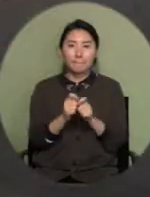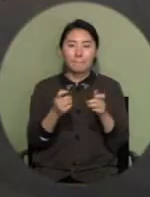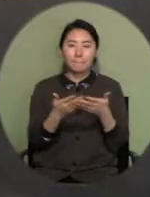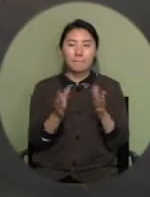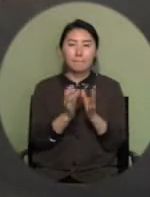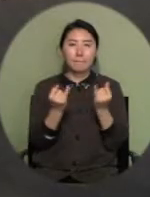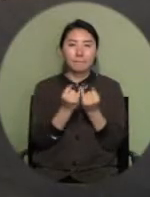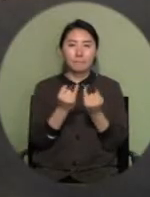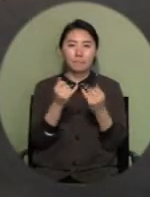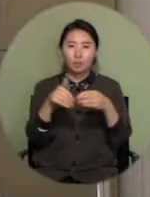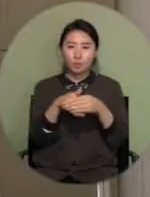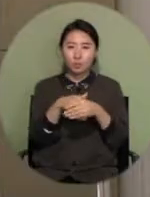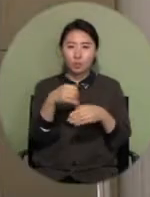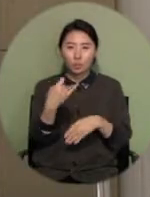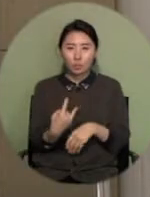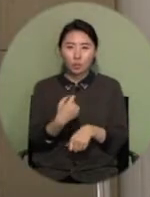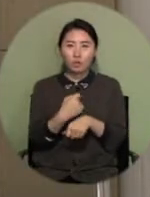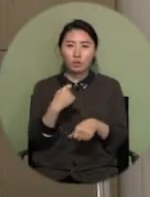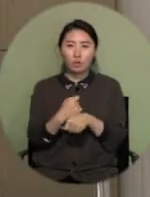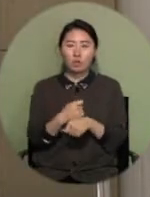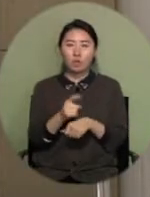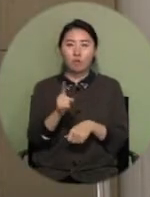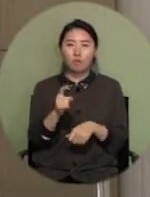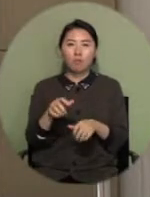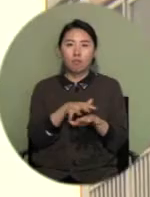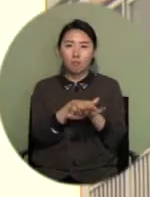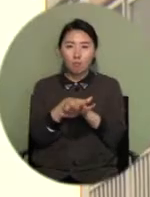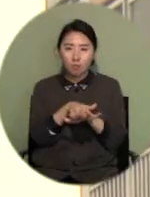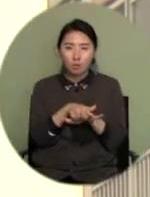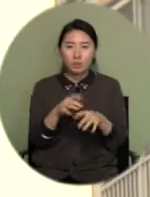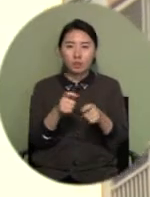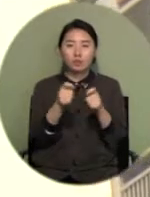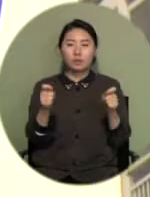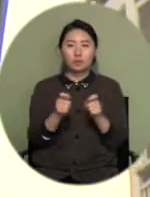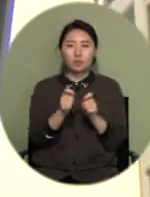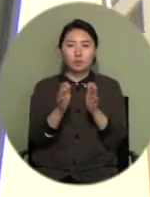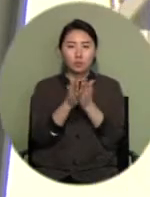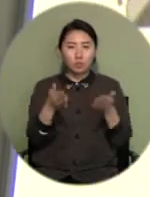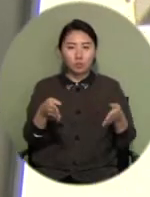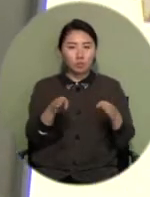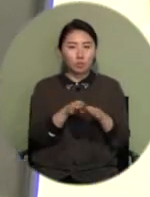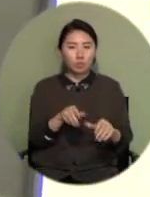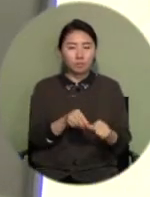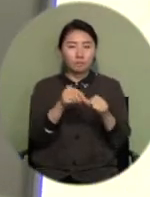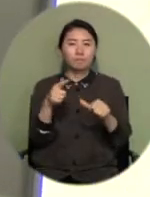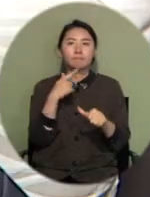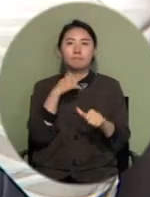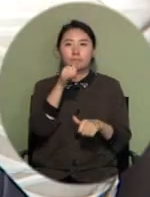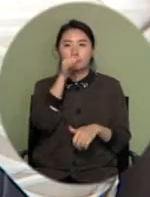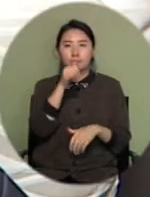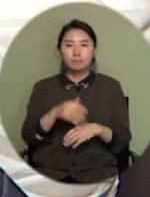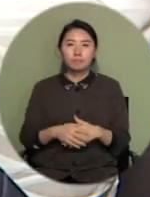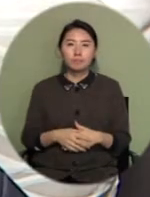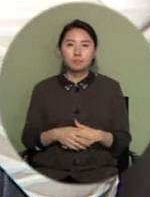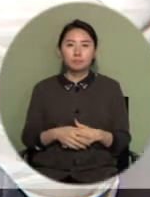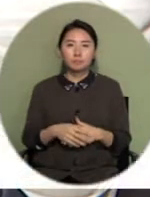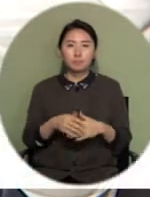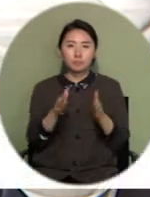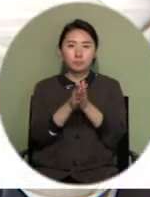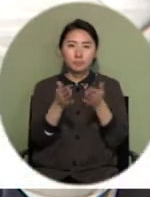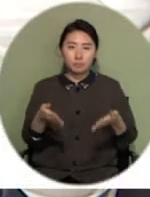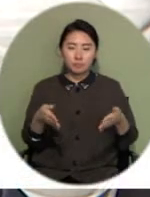여성문화회관 관장으로 사소 지기 없는 사람이 역시 팀장급 인도서 관장으로 채용된 경우입니다 그 부속